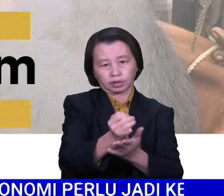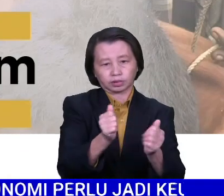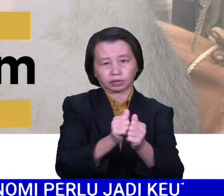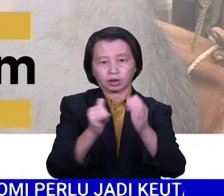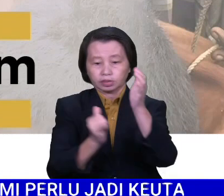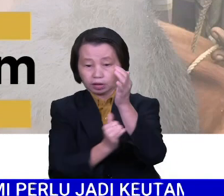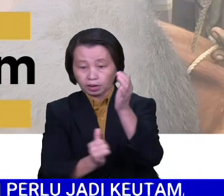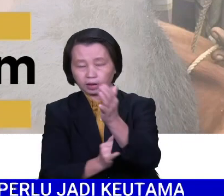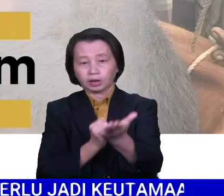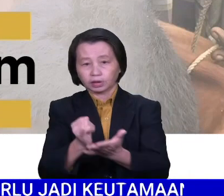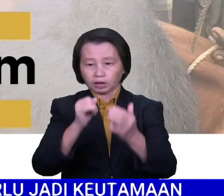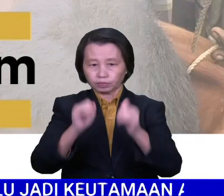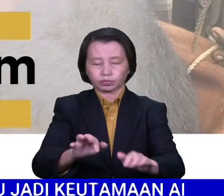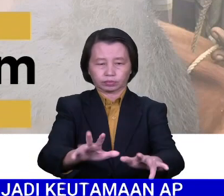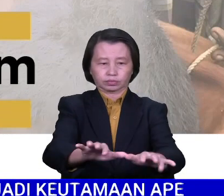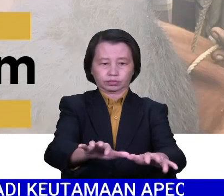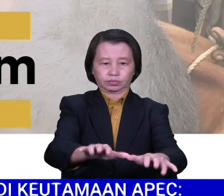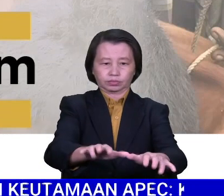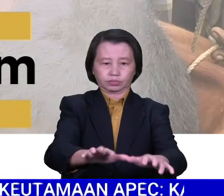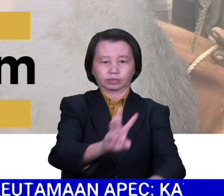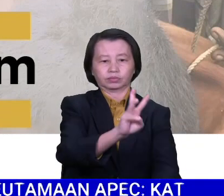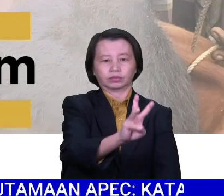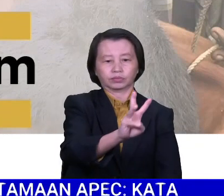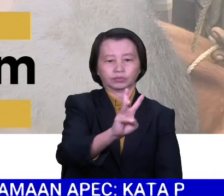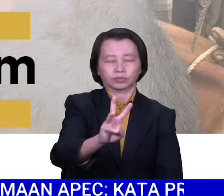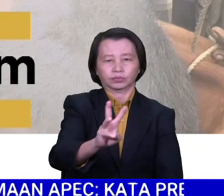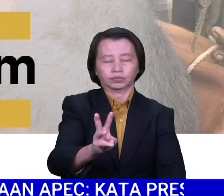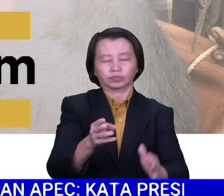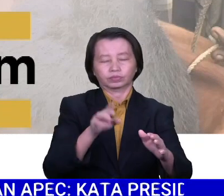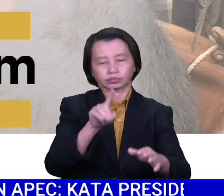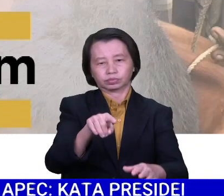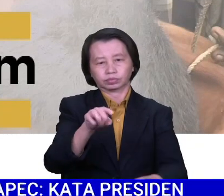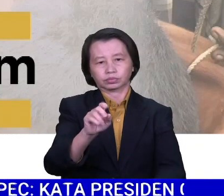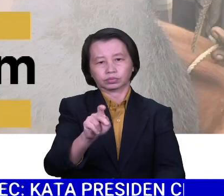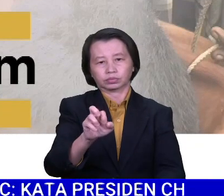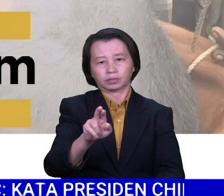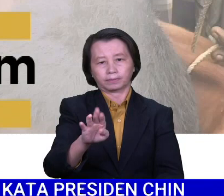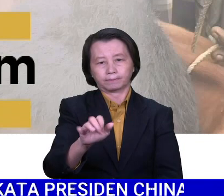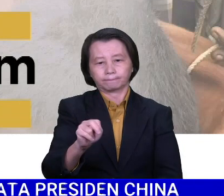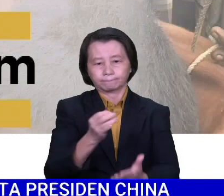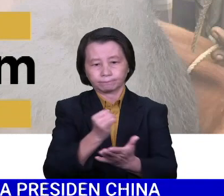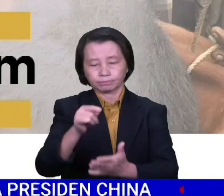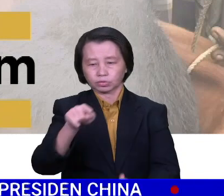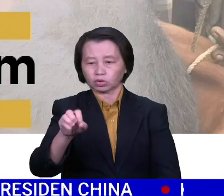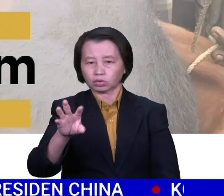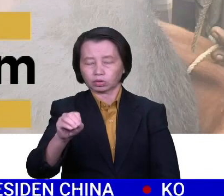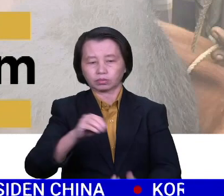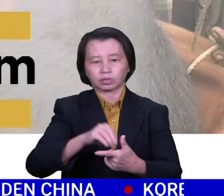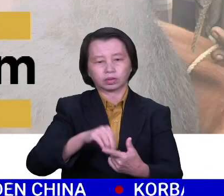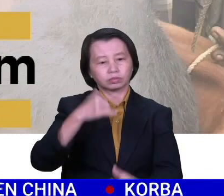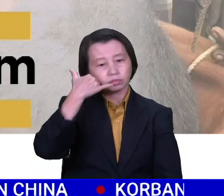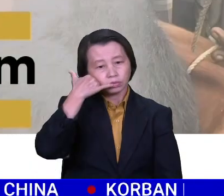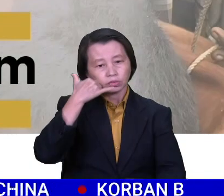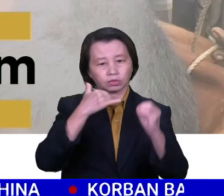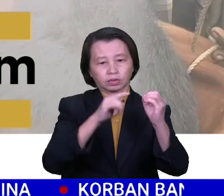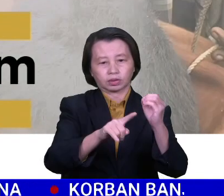Yayasan ikhlas boleh melayari laman web di www.corbanikhlas.com atau hubungi talian